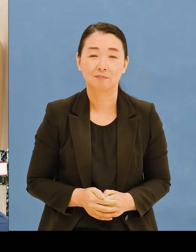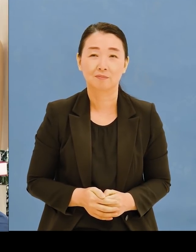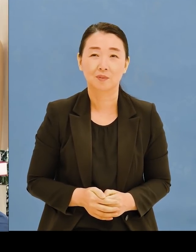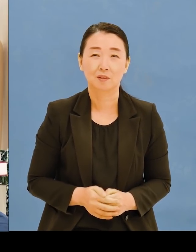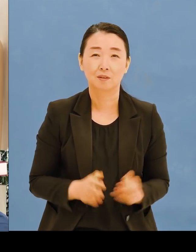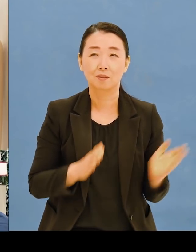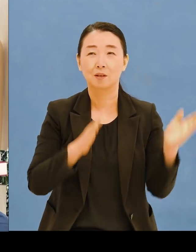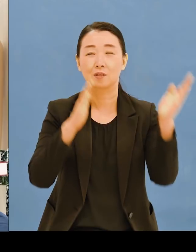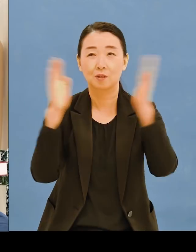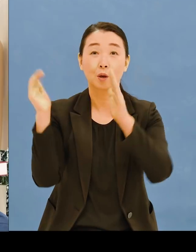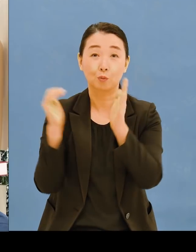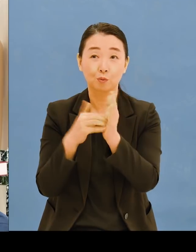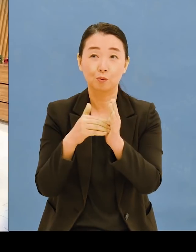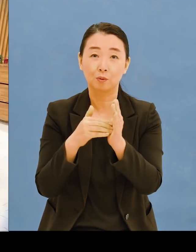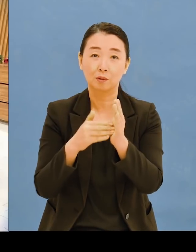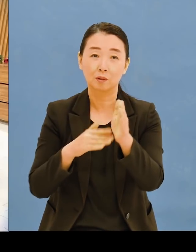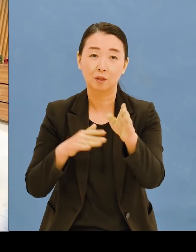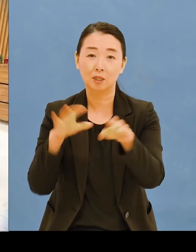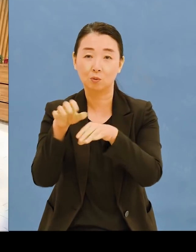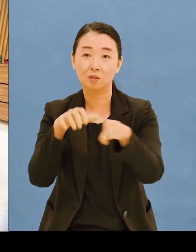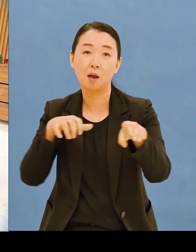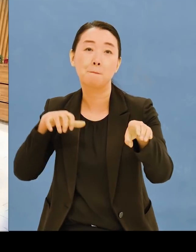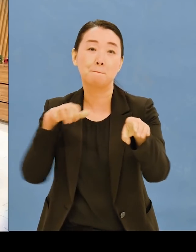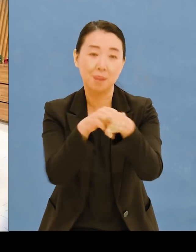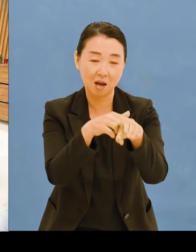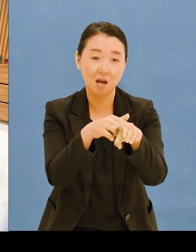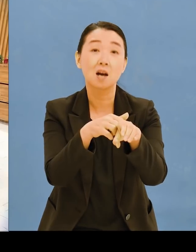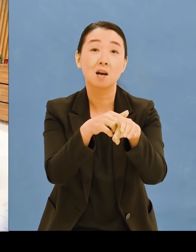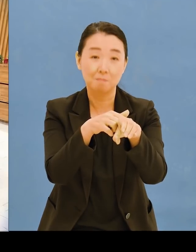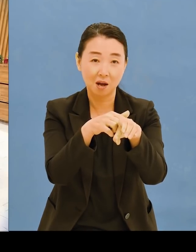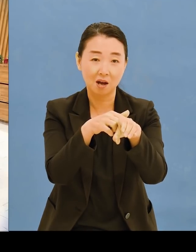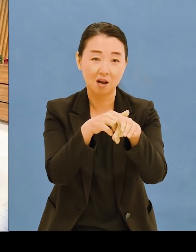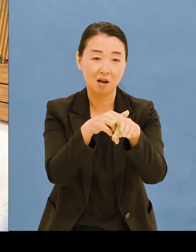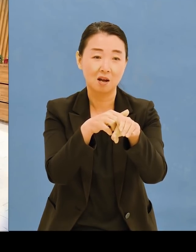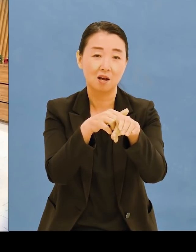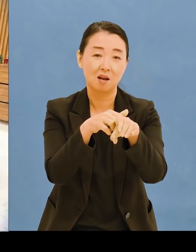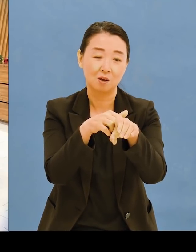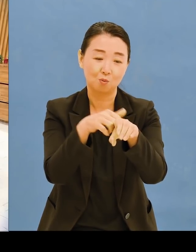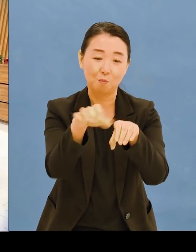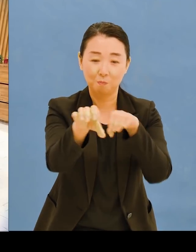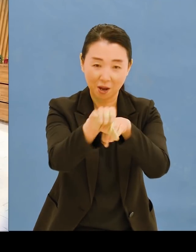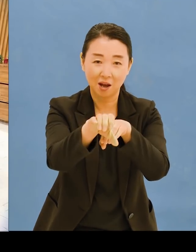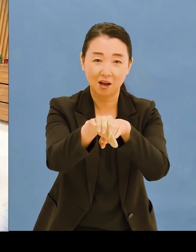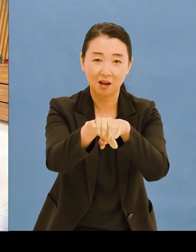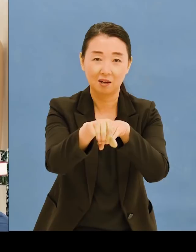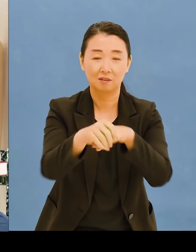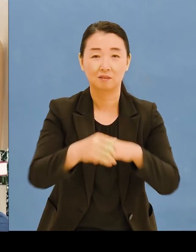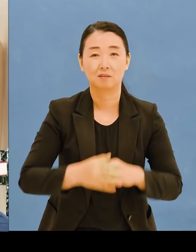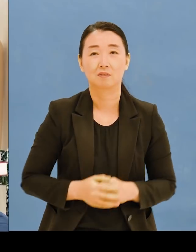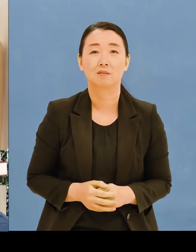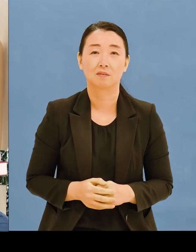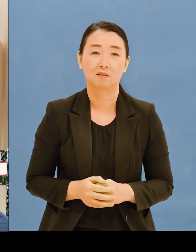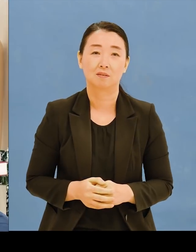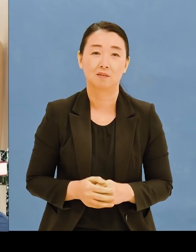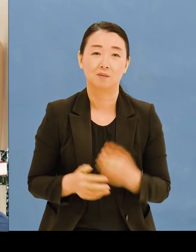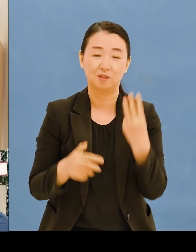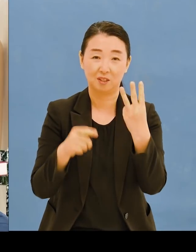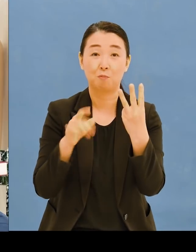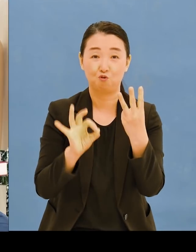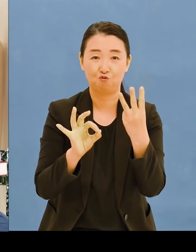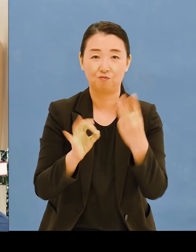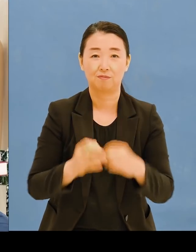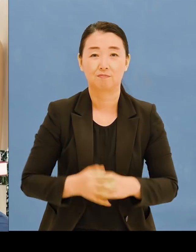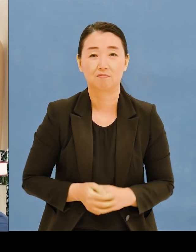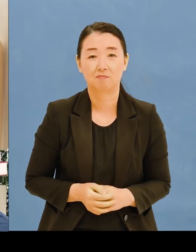그렇게 지나가고 나서 제가 차를 딱 박았어요. 네. 앞차를 박고 그 앞차를 박고. 아하. 그래서 이제 눈을 이제